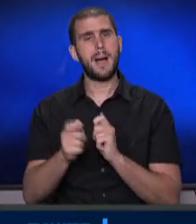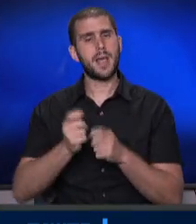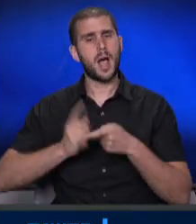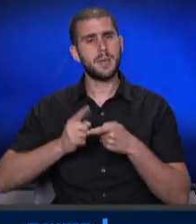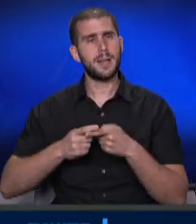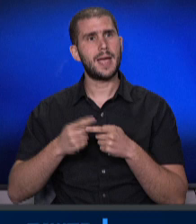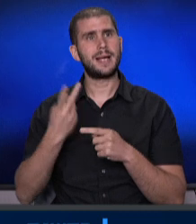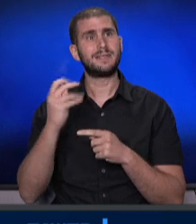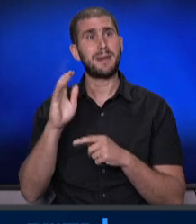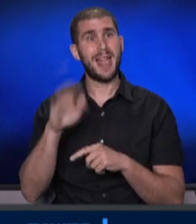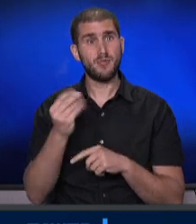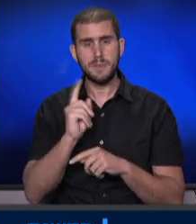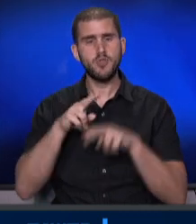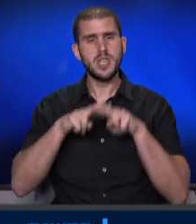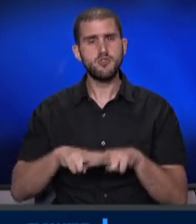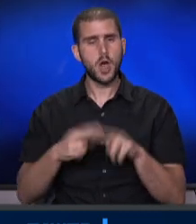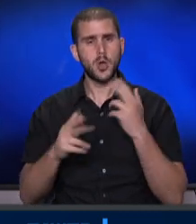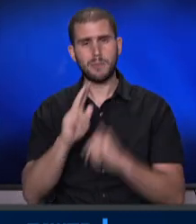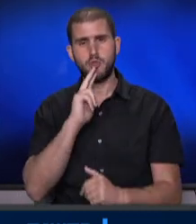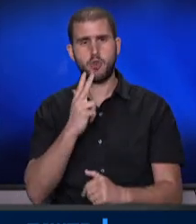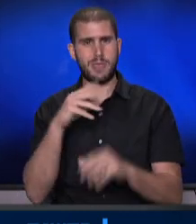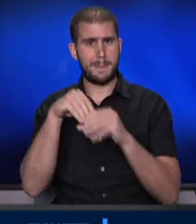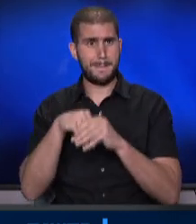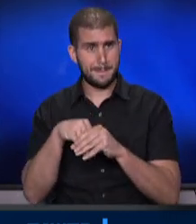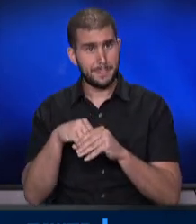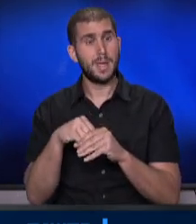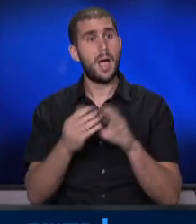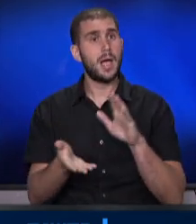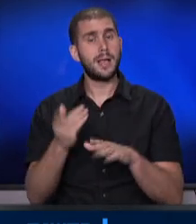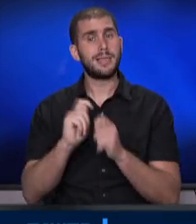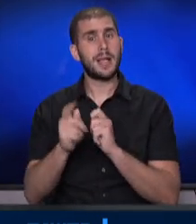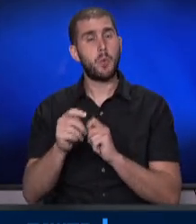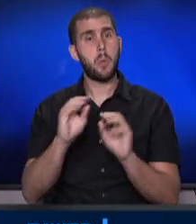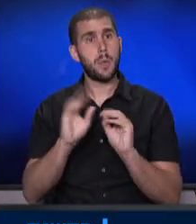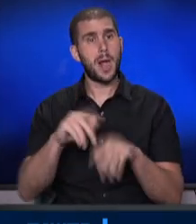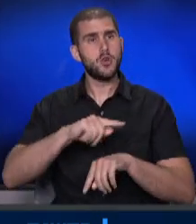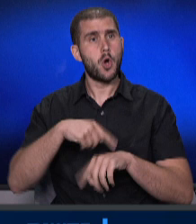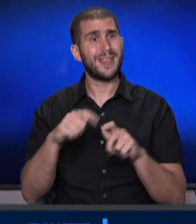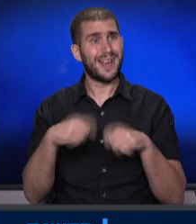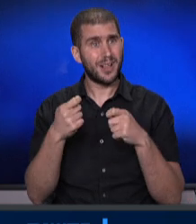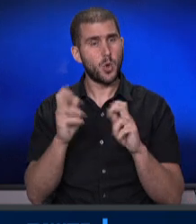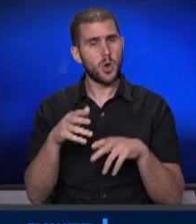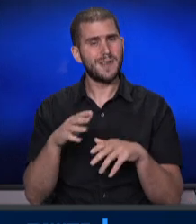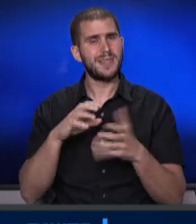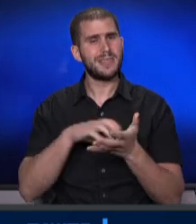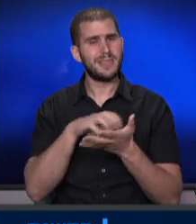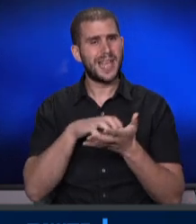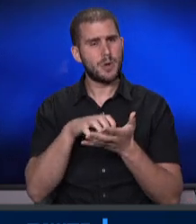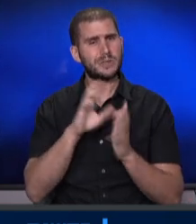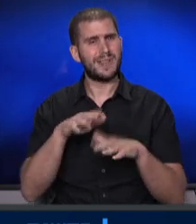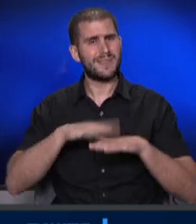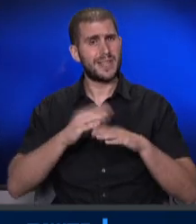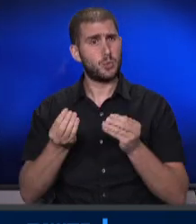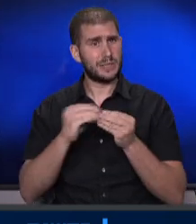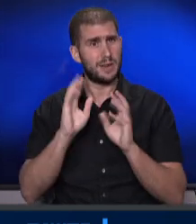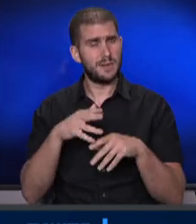24,000 שקלים למי שישאר במערכת יותר משלוש שנים, העלאת תגמול המורים על שעות חינוך, ריכוז שכבה ותפקידים נוספים,